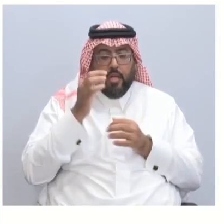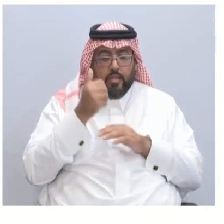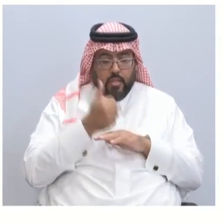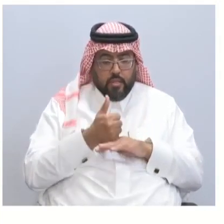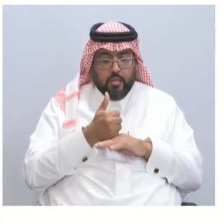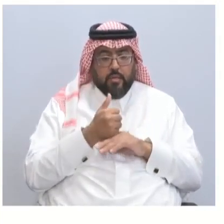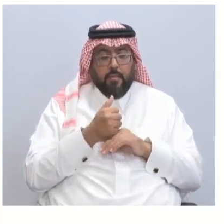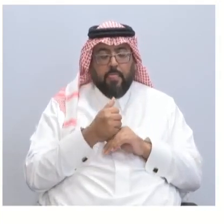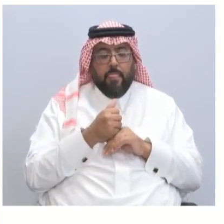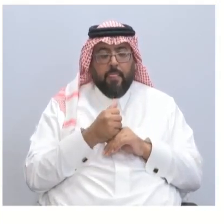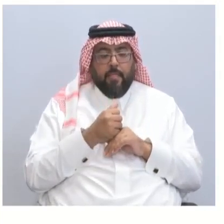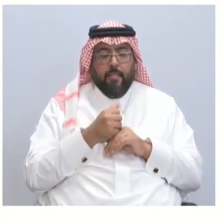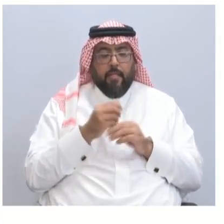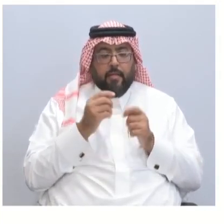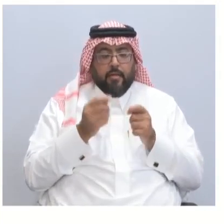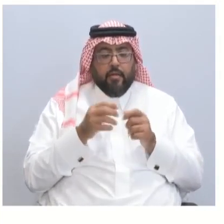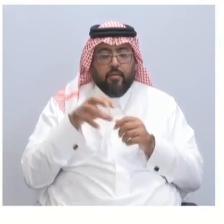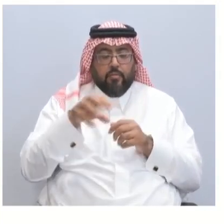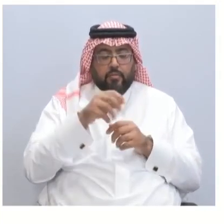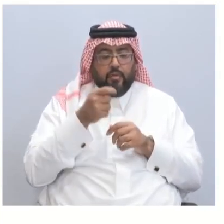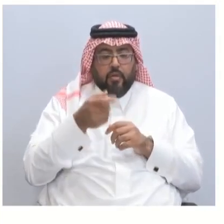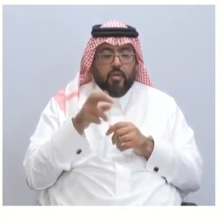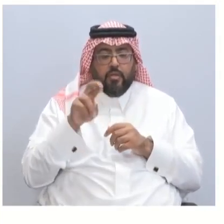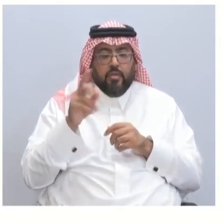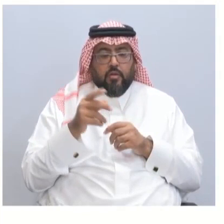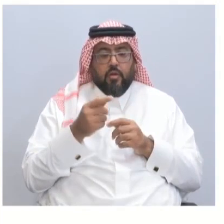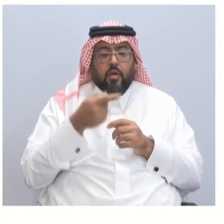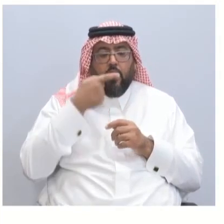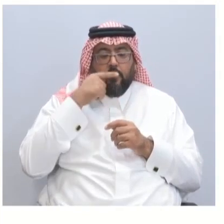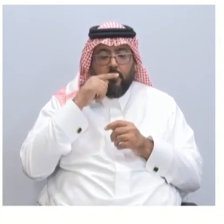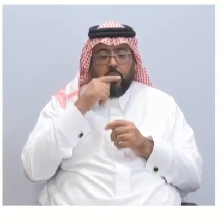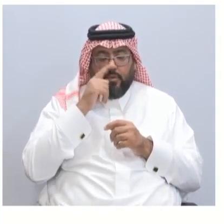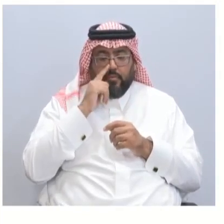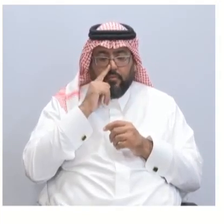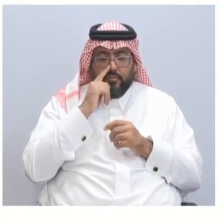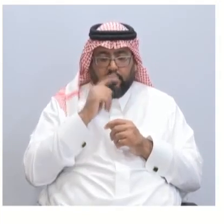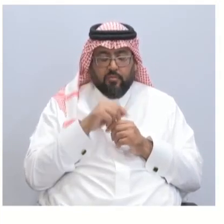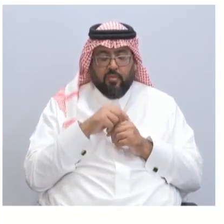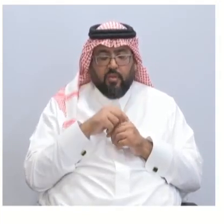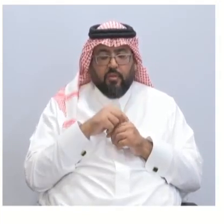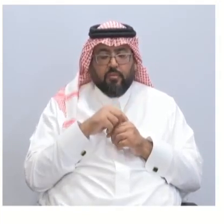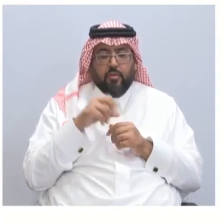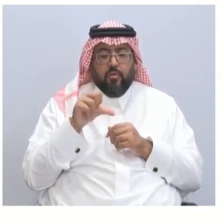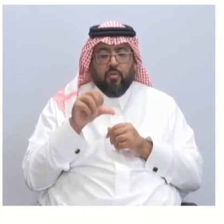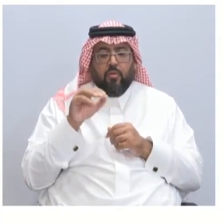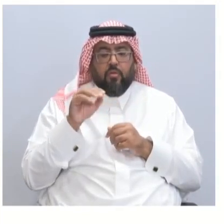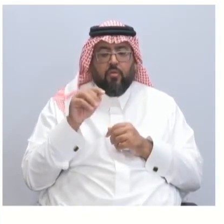والاساسيه التي تنتجها دول مجلس التعاون التمور التمور